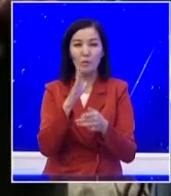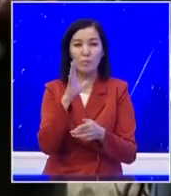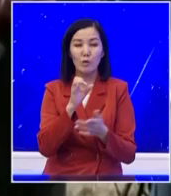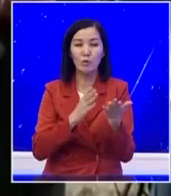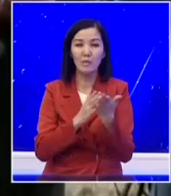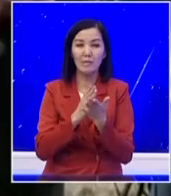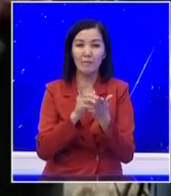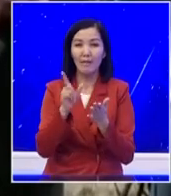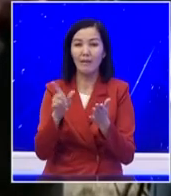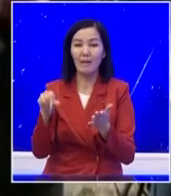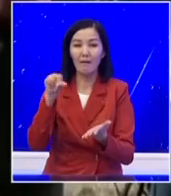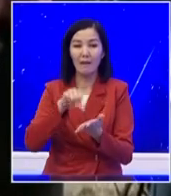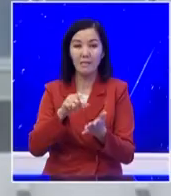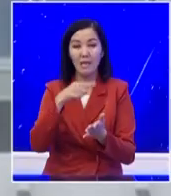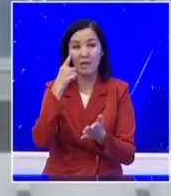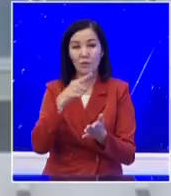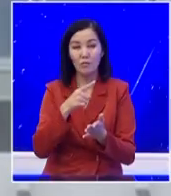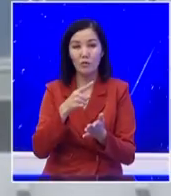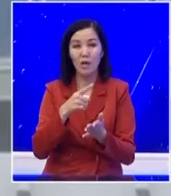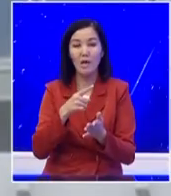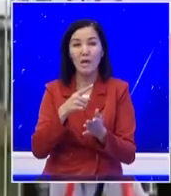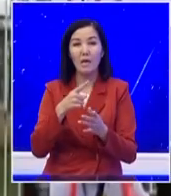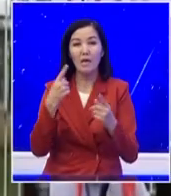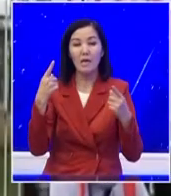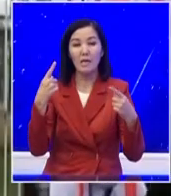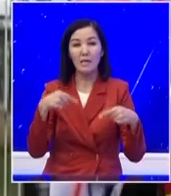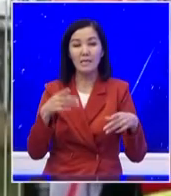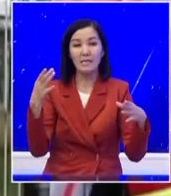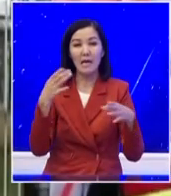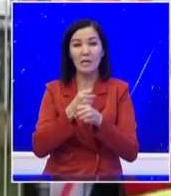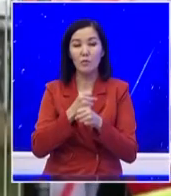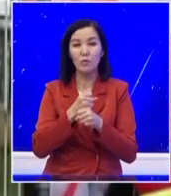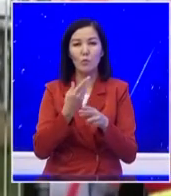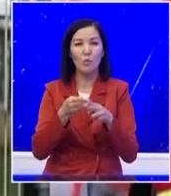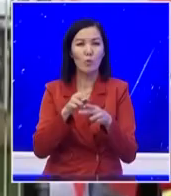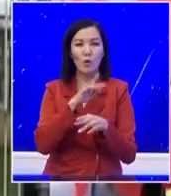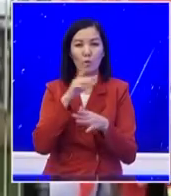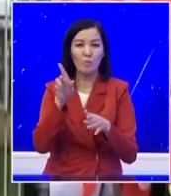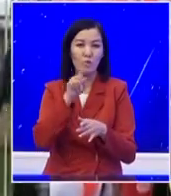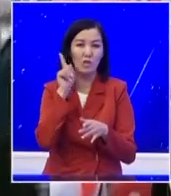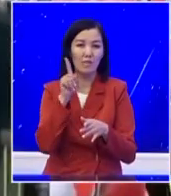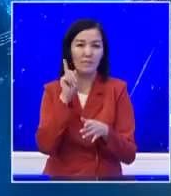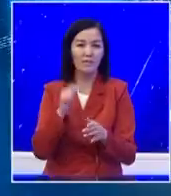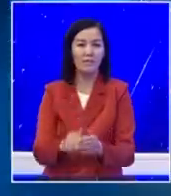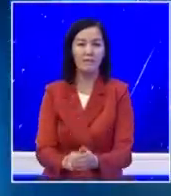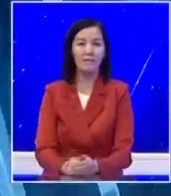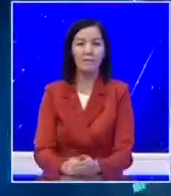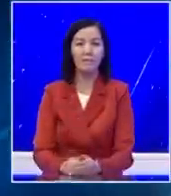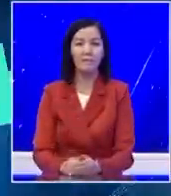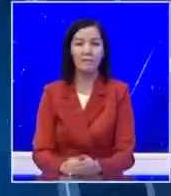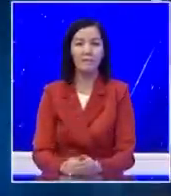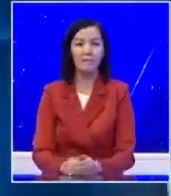қызметкер қатысты. Олардың айтуынша, жұмыстан қысқартылғандардың дені жастар. Топтаманы ғаламтор ақпараттарымен дайындаған